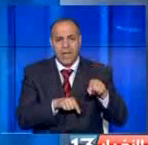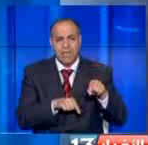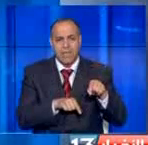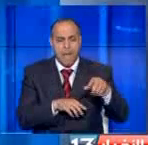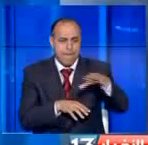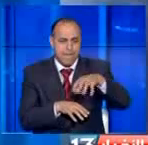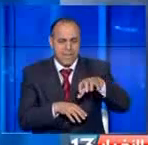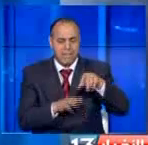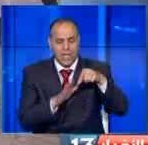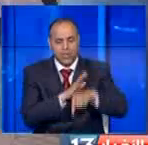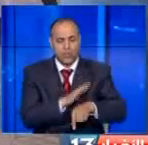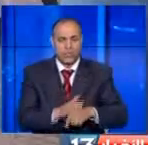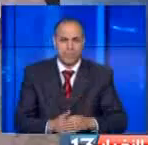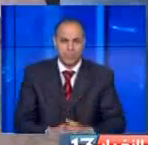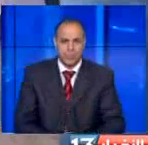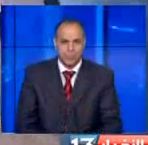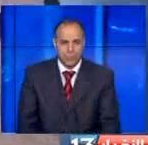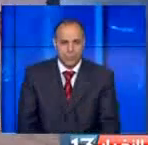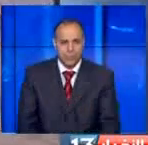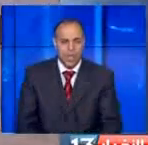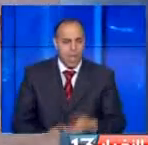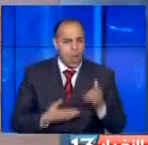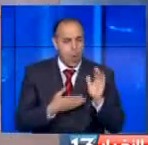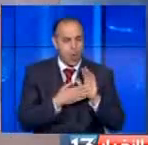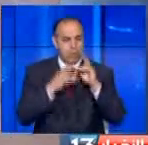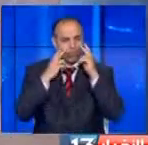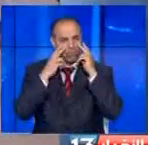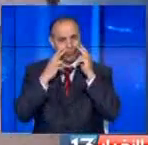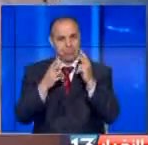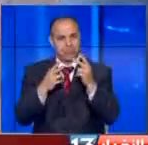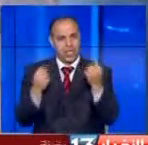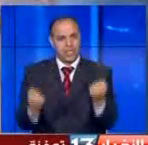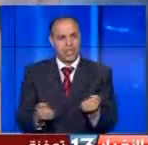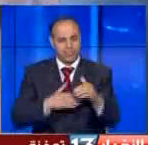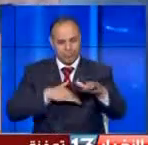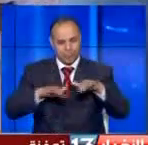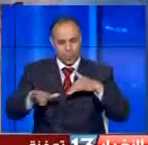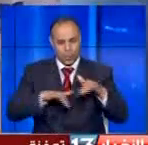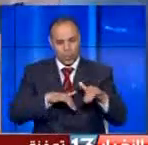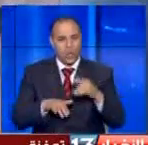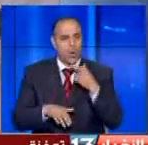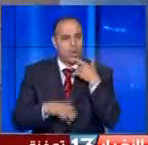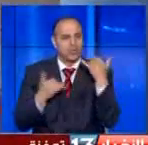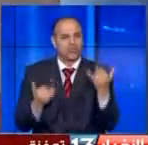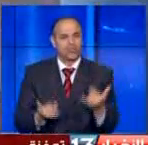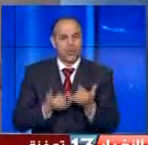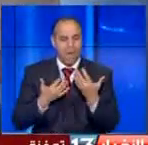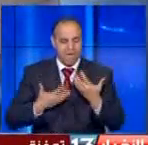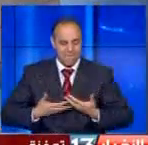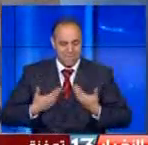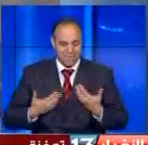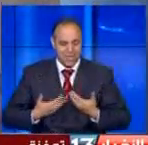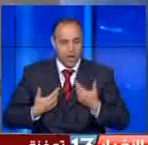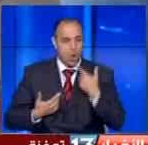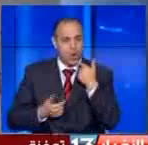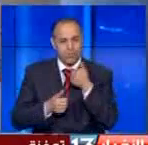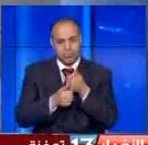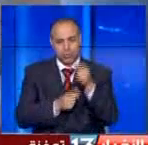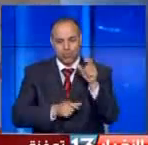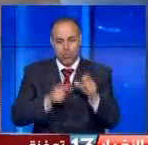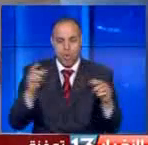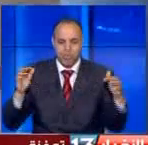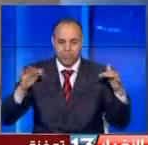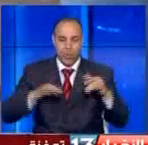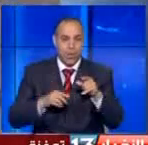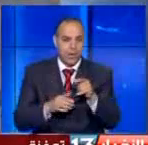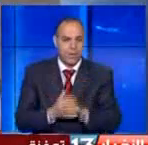لهذه المنطقة. عروض فرجوية نشطت شوارع المدينة وأدخلت أجواء من الفرحة وتابع جمهور كبير.